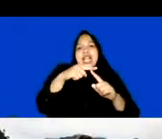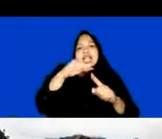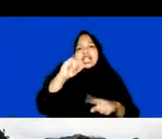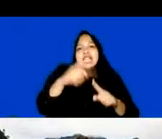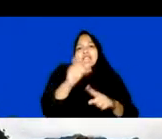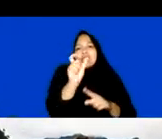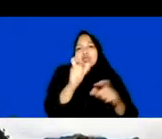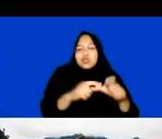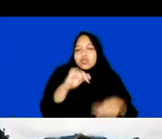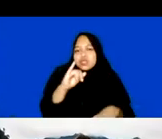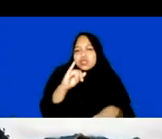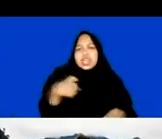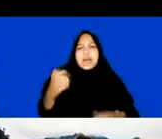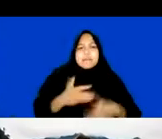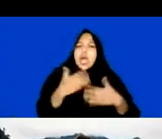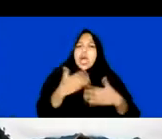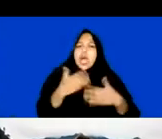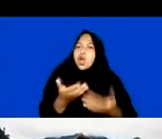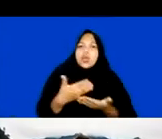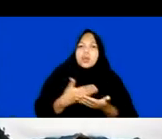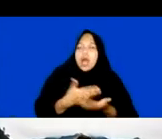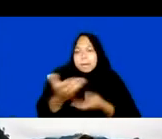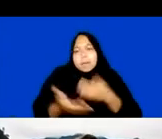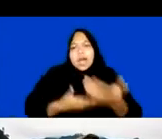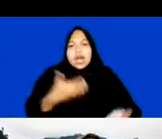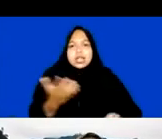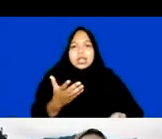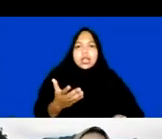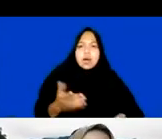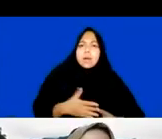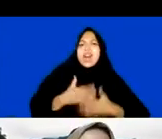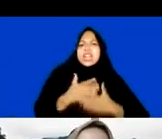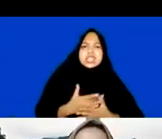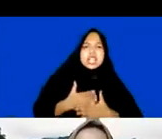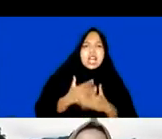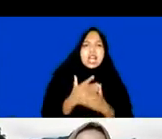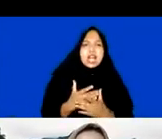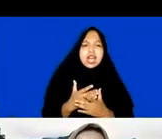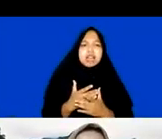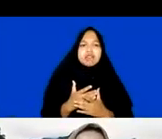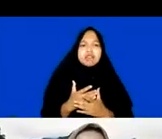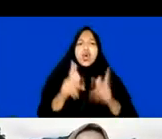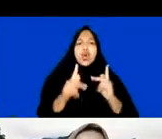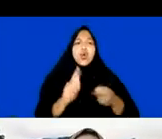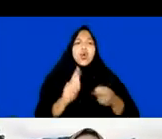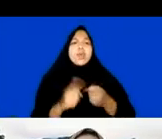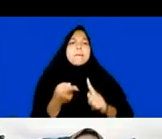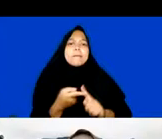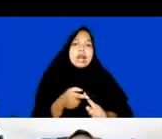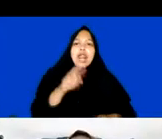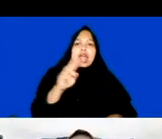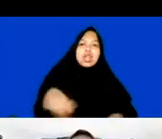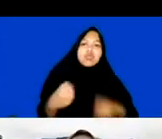loh, berbagi kayak semacam berbagi emosional sebenarnya, biar teman-teman yang juga berusaha juga jadi punya semangat kayak